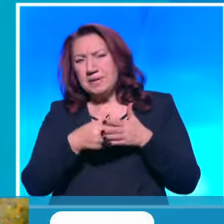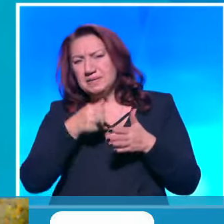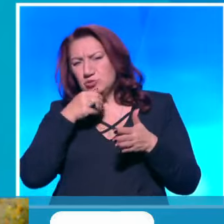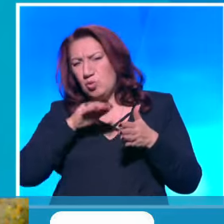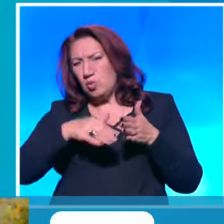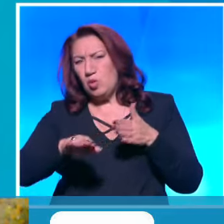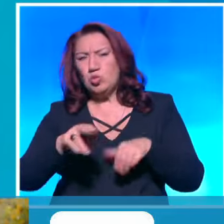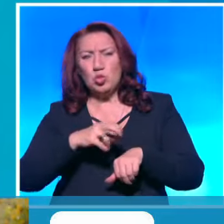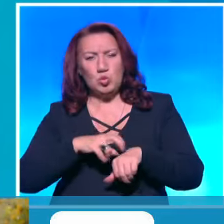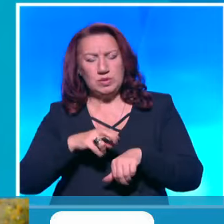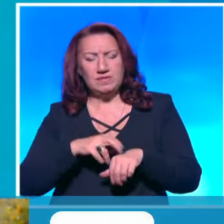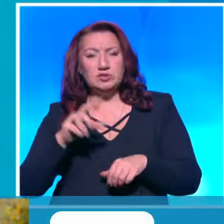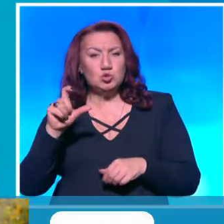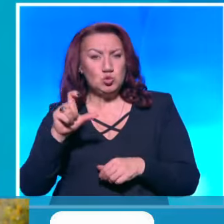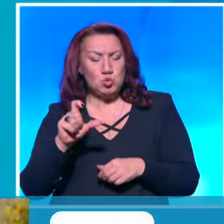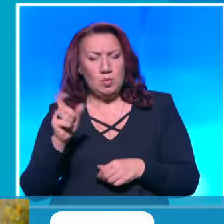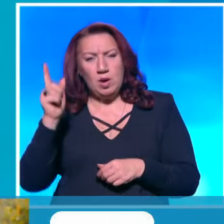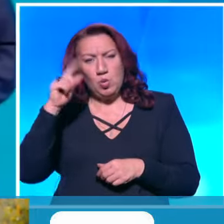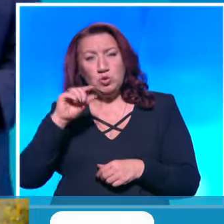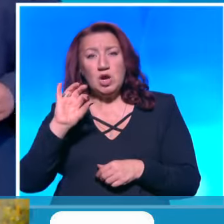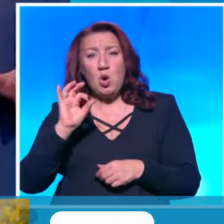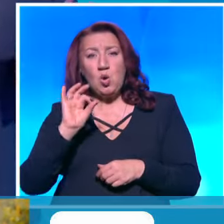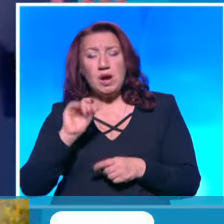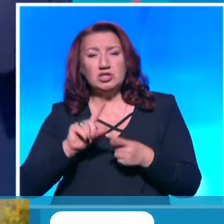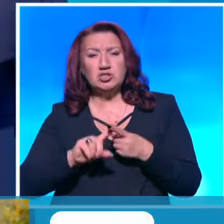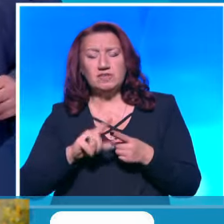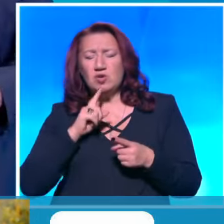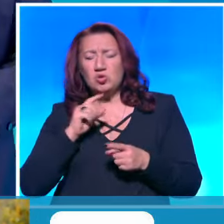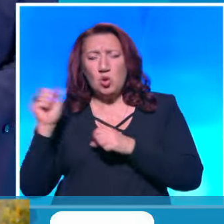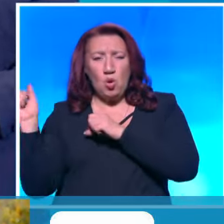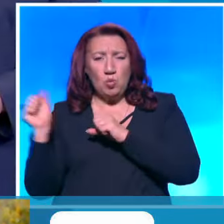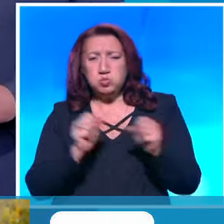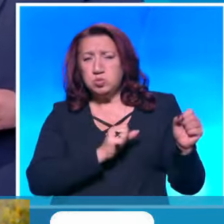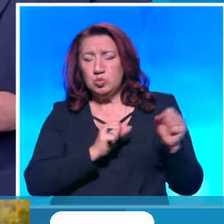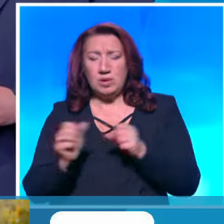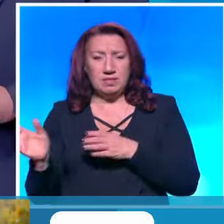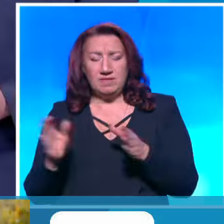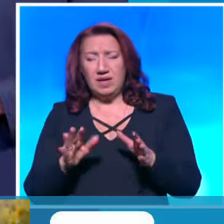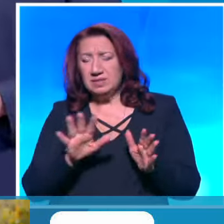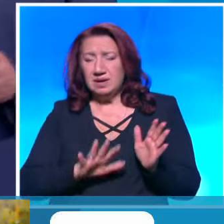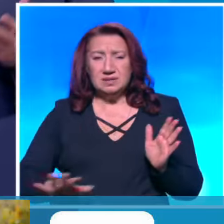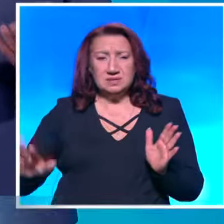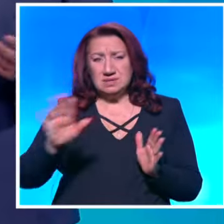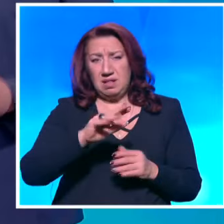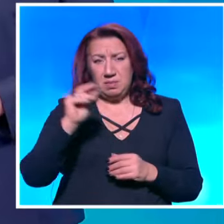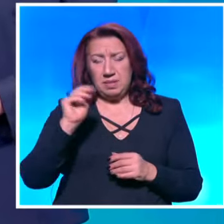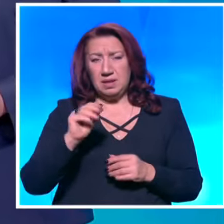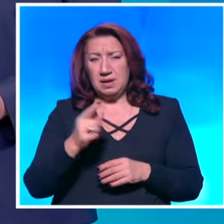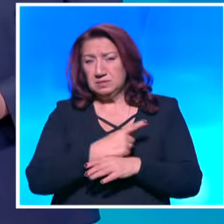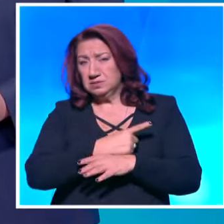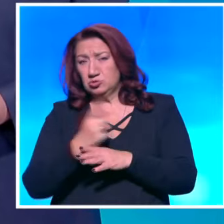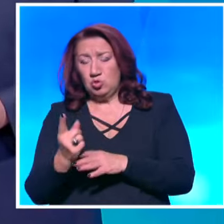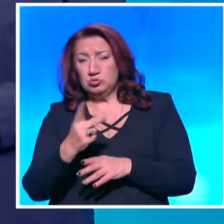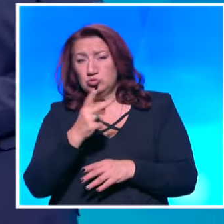и струма утре оранжев код за бурен южен вятър важи в почти цялата страна прогнозата е за скорост до около 120